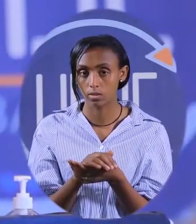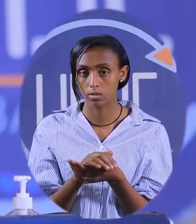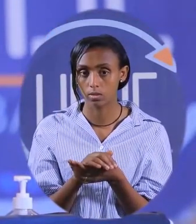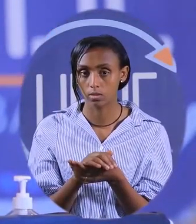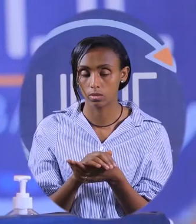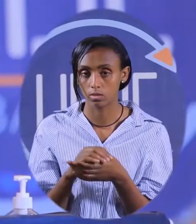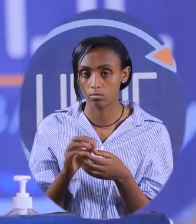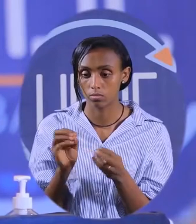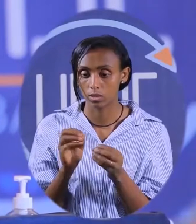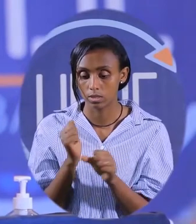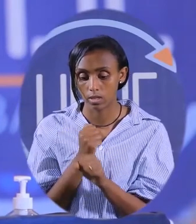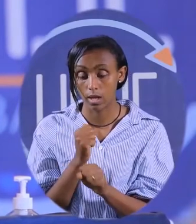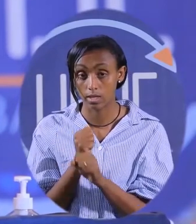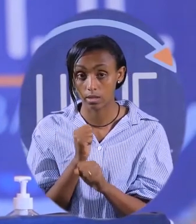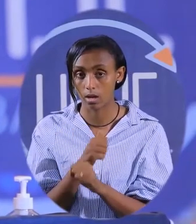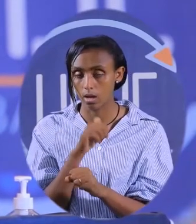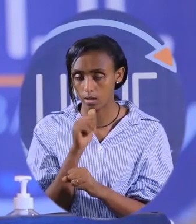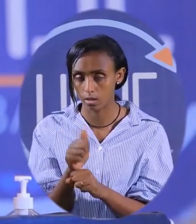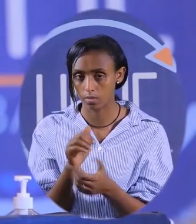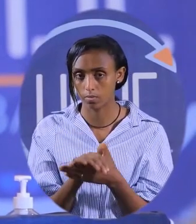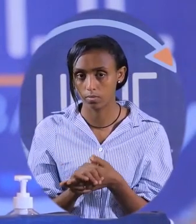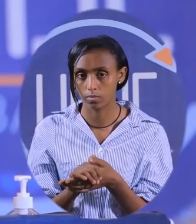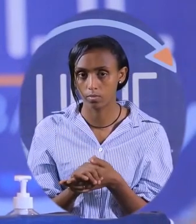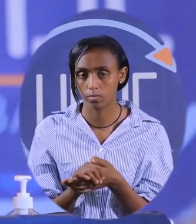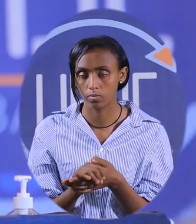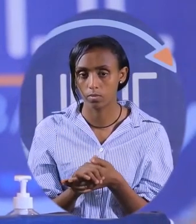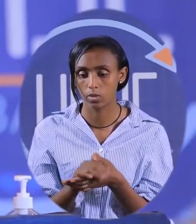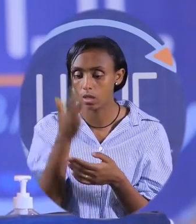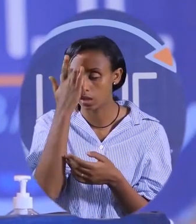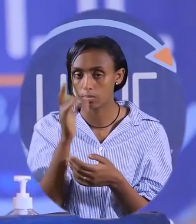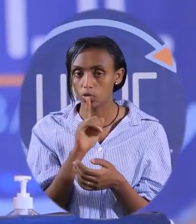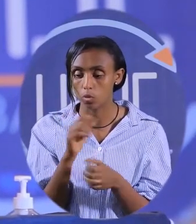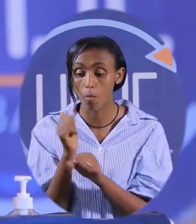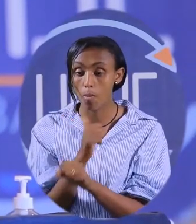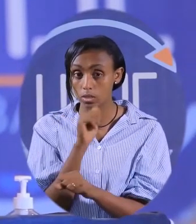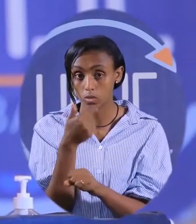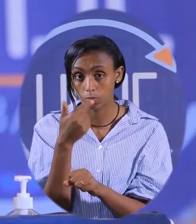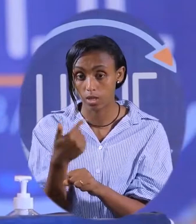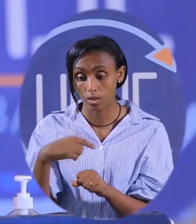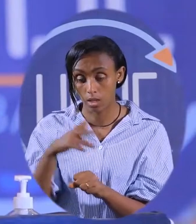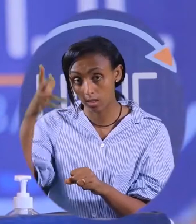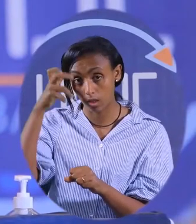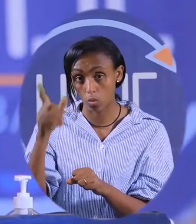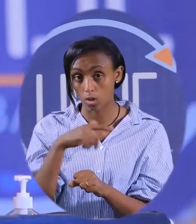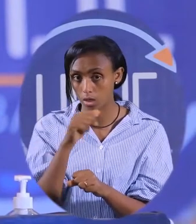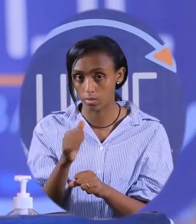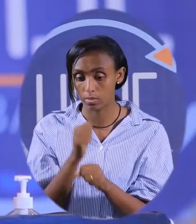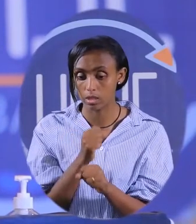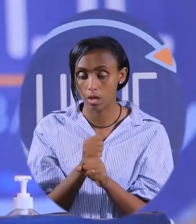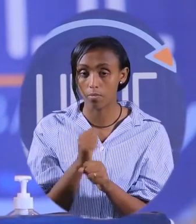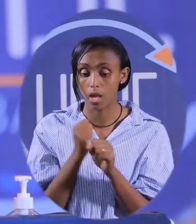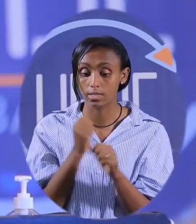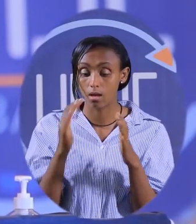እንፎጋገር ካልሆነ በስተቀር ስራ እየሰራን አይደለም። ለምንድን ነው እንሰራው ነው? እኛ ሰይጣን ሆነን አይደለም። የሚያሰራ ሲስተም